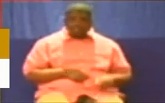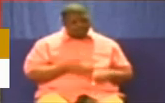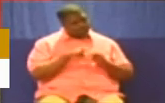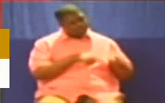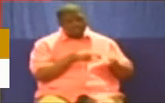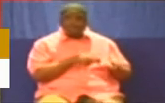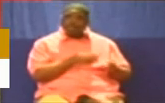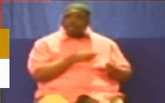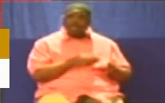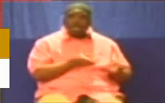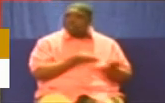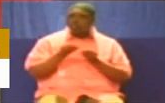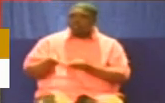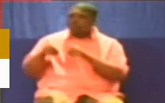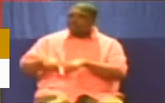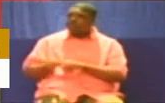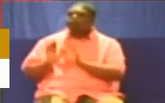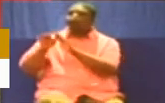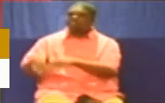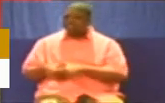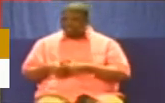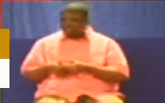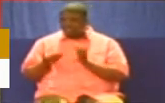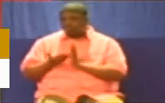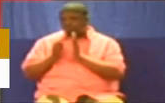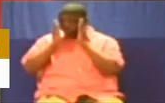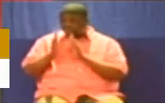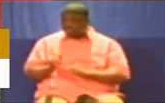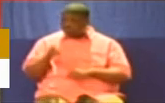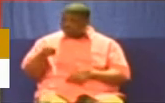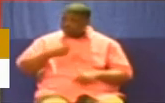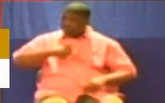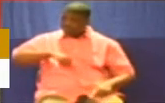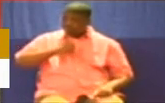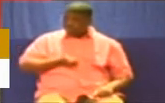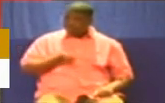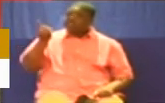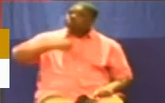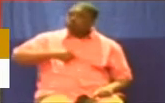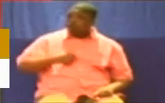inaingiwa haikuletwa hapa bungeni. Kwa hiyo niwaombe tu waheshimiwa wa bunge, na mimi mwenyewe nimo.